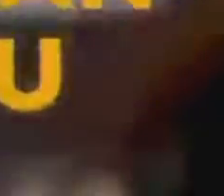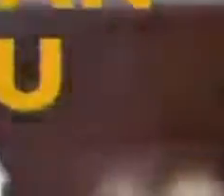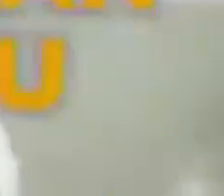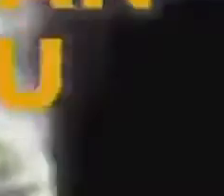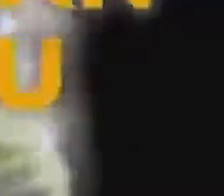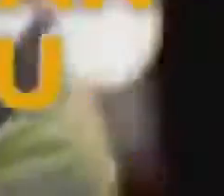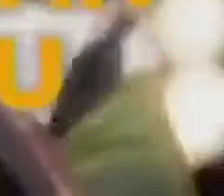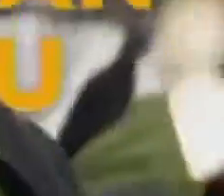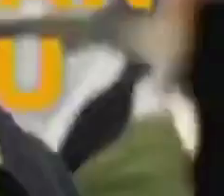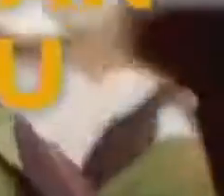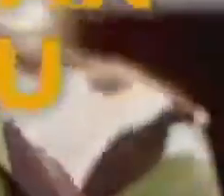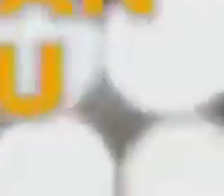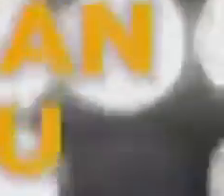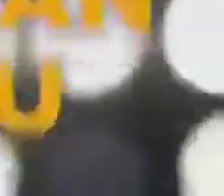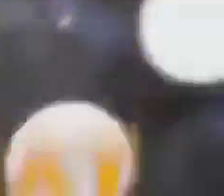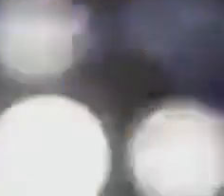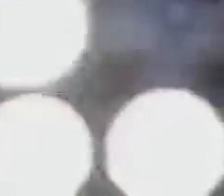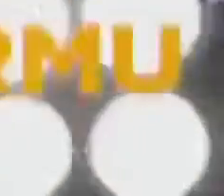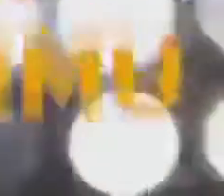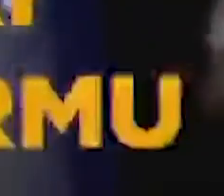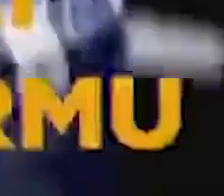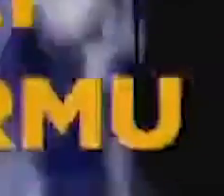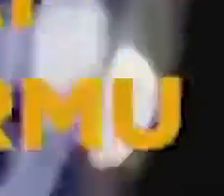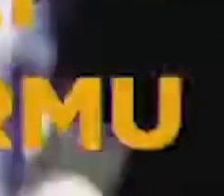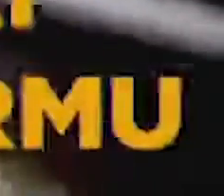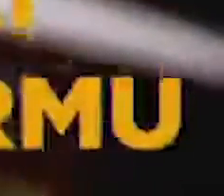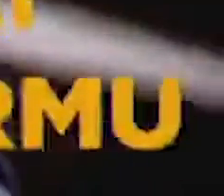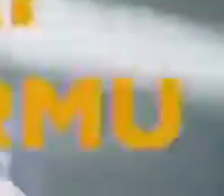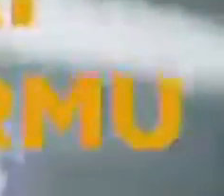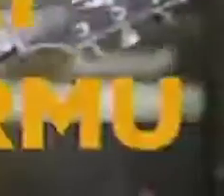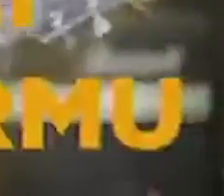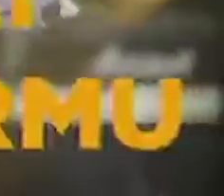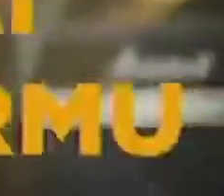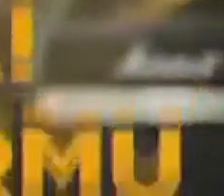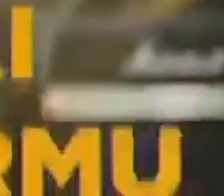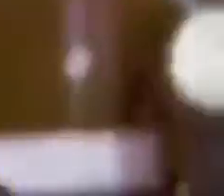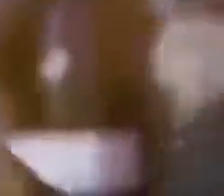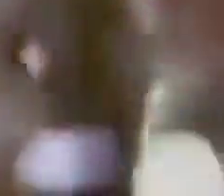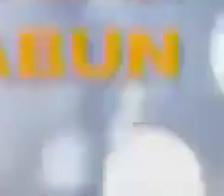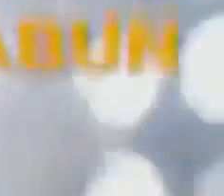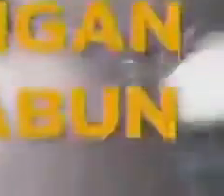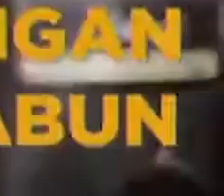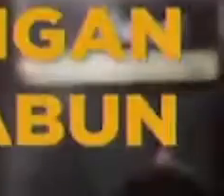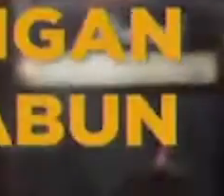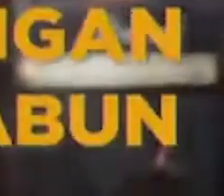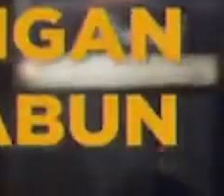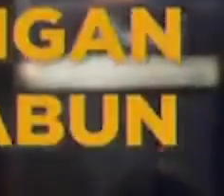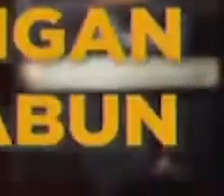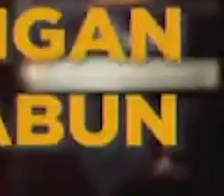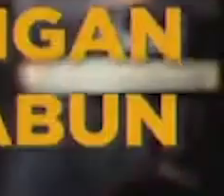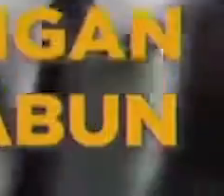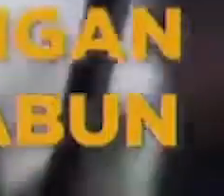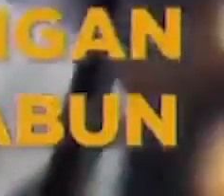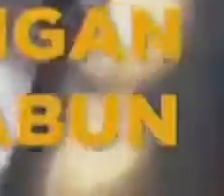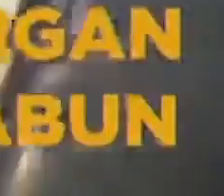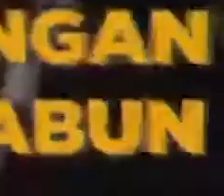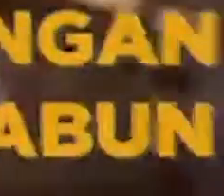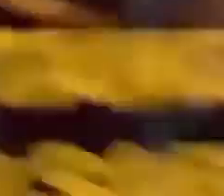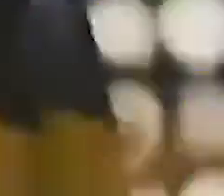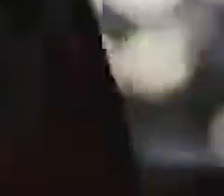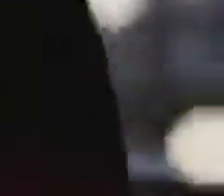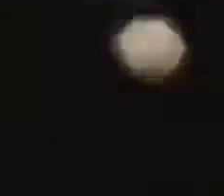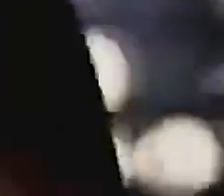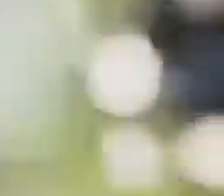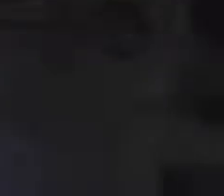ingatanibu pakai maskermu Cuci tangan pakai sabun jangan